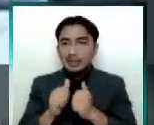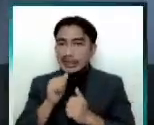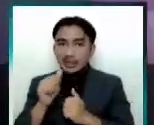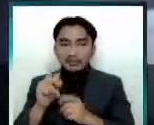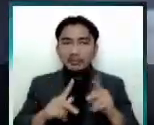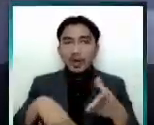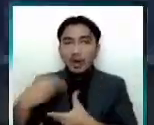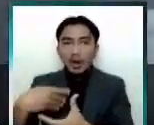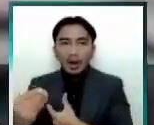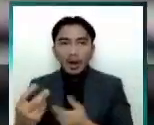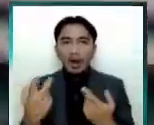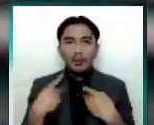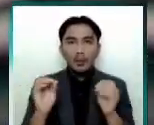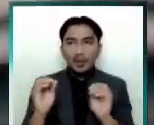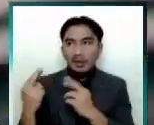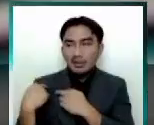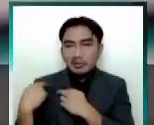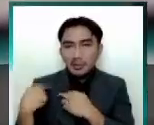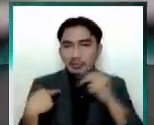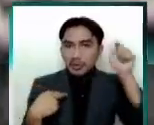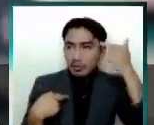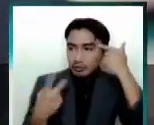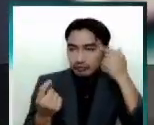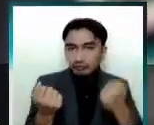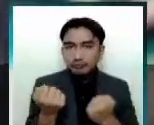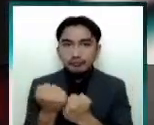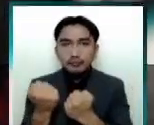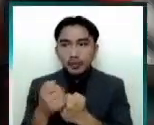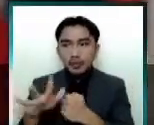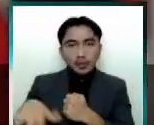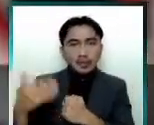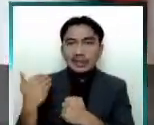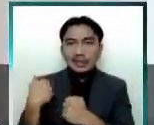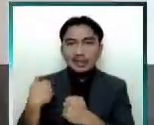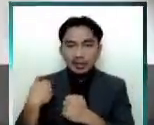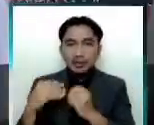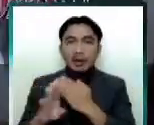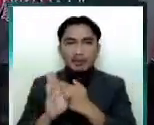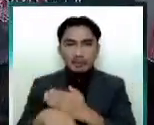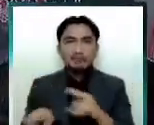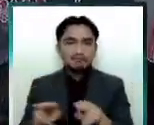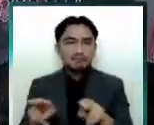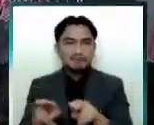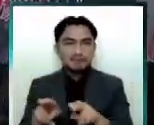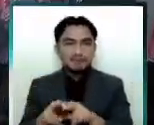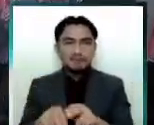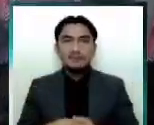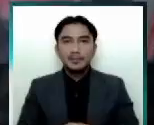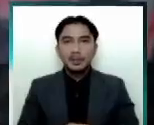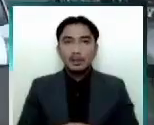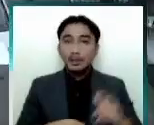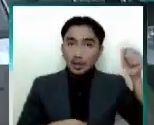ng responsibilidad ang gobyerno na tulungan ang mga hindi pa nakakabangon sa pandemya. Dapat daw tandaan na ang pondo ng gobyerno